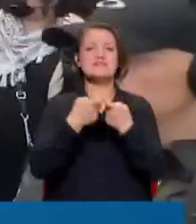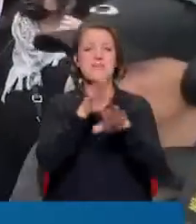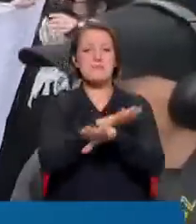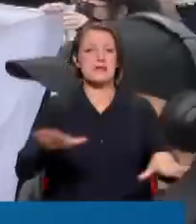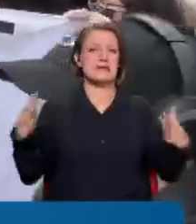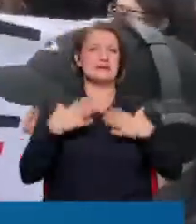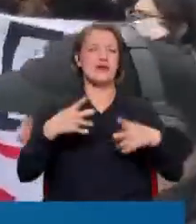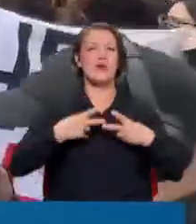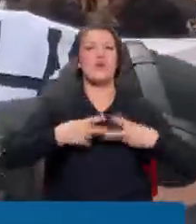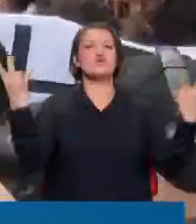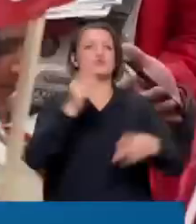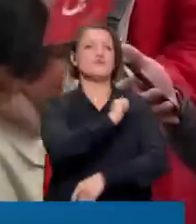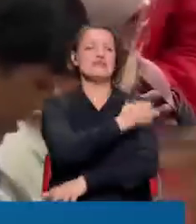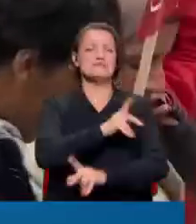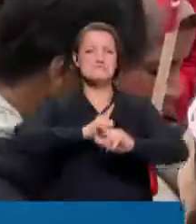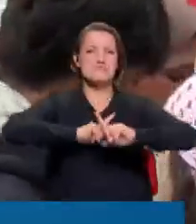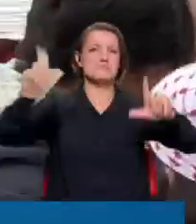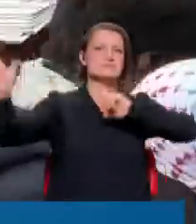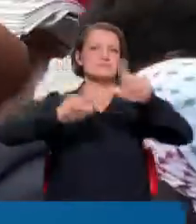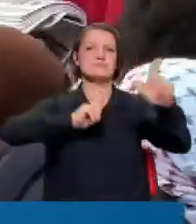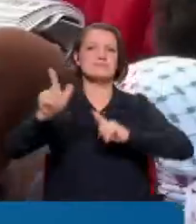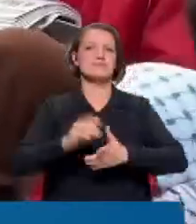sık sık Özgür Filistin sloganları